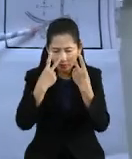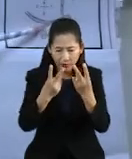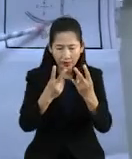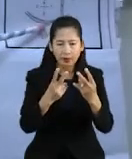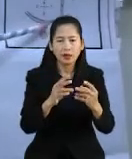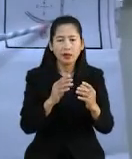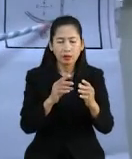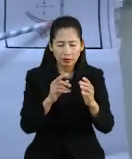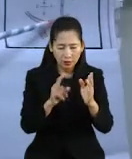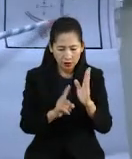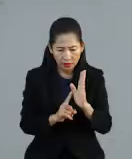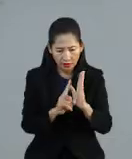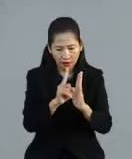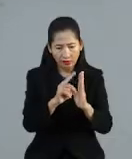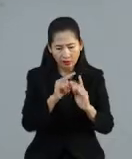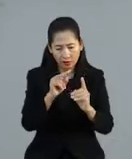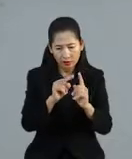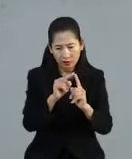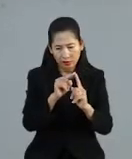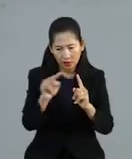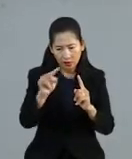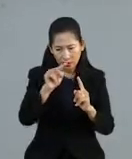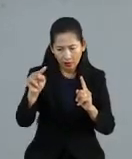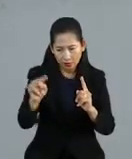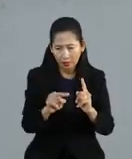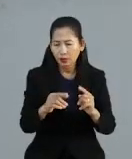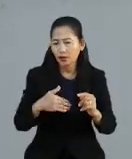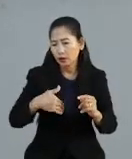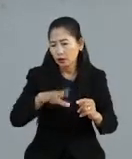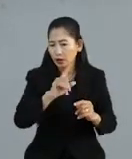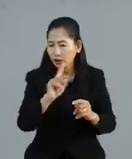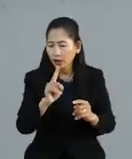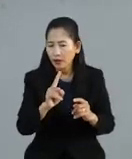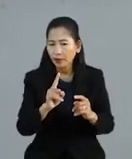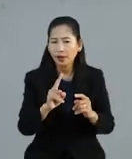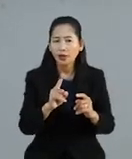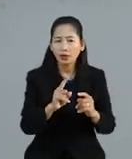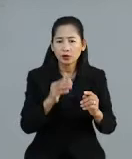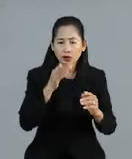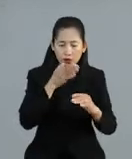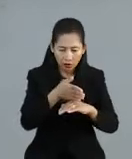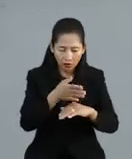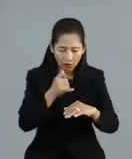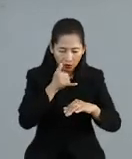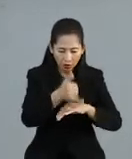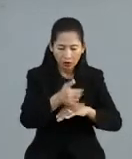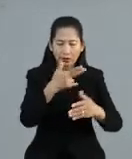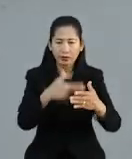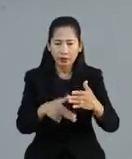Hay con mơ tam xả bụi nè con á. Thả bọt tư tư khẳng nà hay lang tư khẳng nà tiết cho lòng cắt ấy khá là.